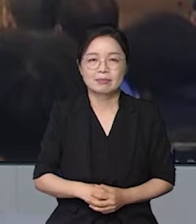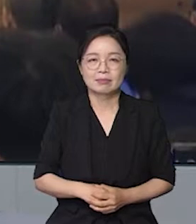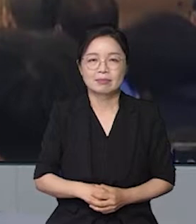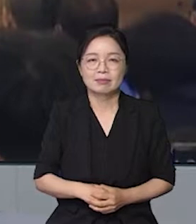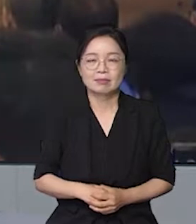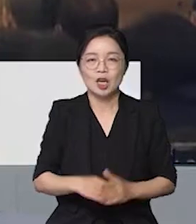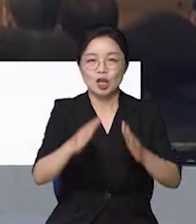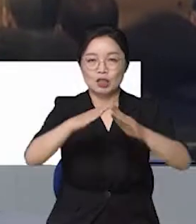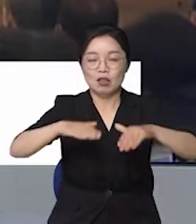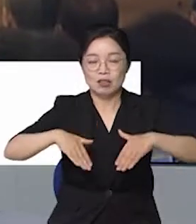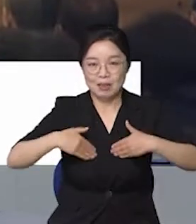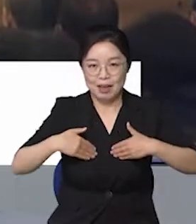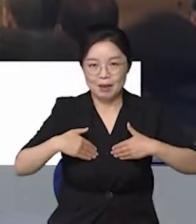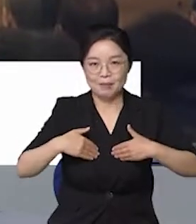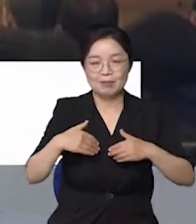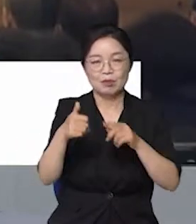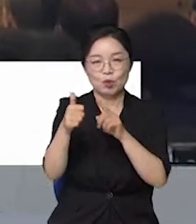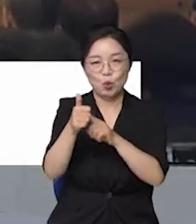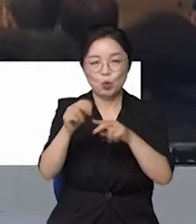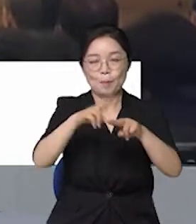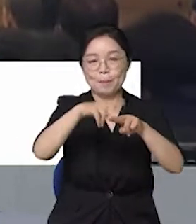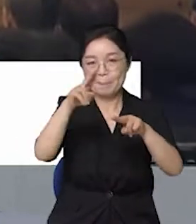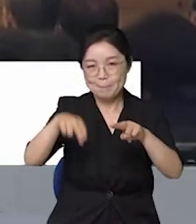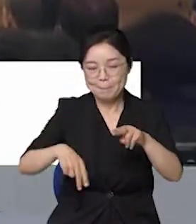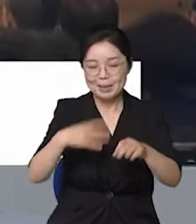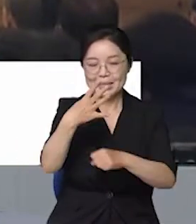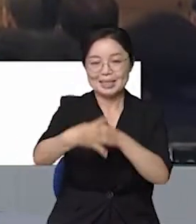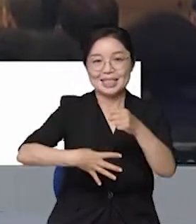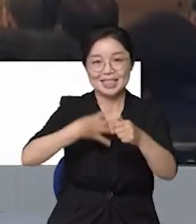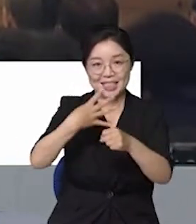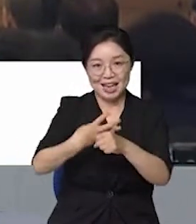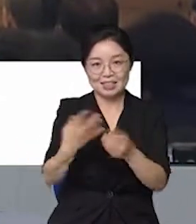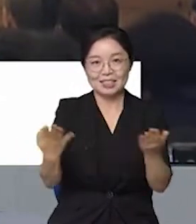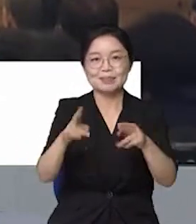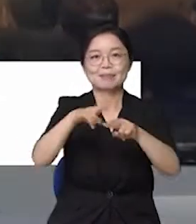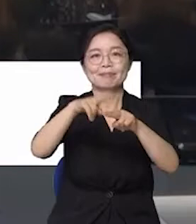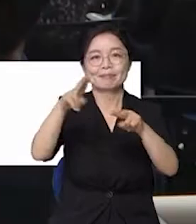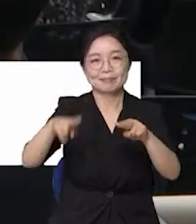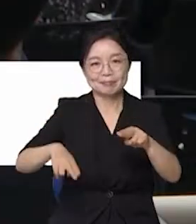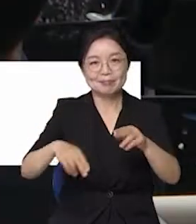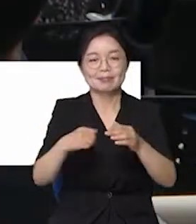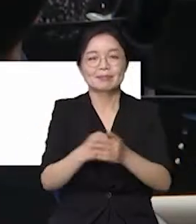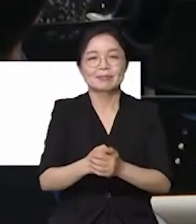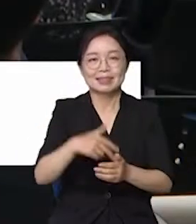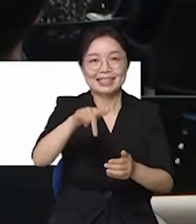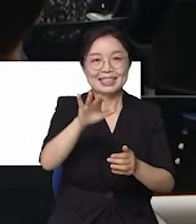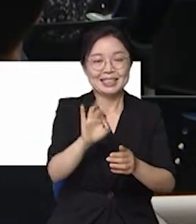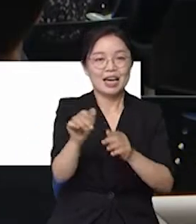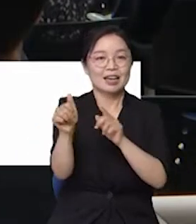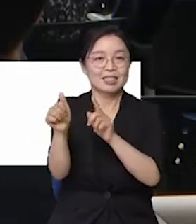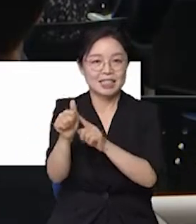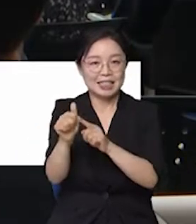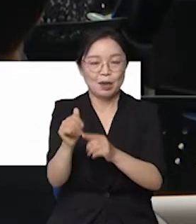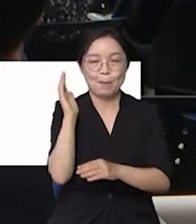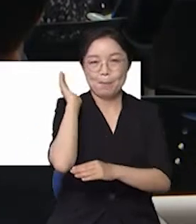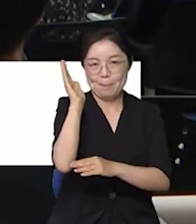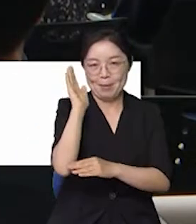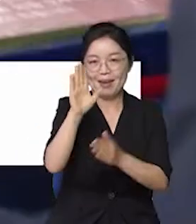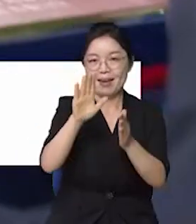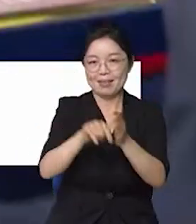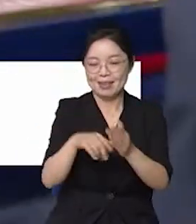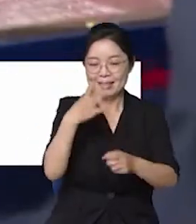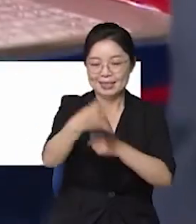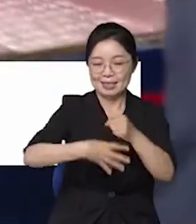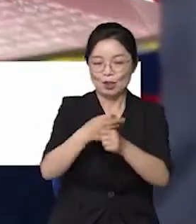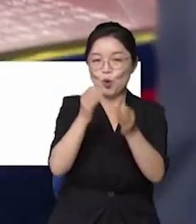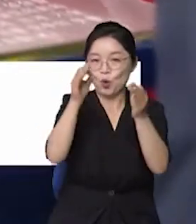장서궁 전남교육감이 이임식을 갖고 4년 임기를 사실상 마무리했습니다. 장서궁 교육감은 이임사를 통해 지난